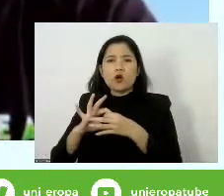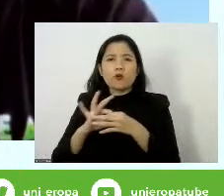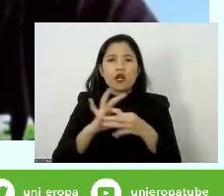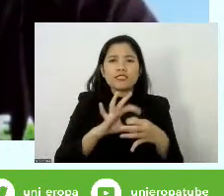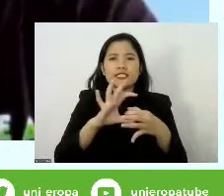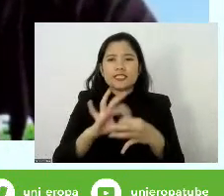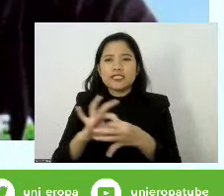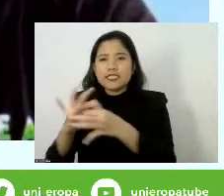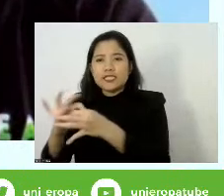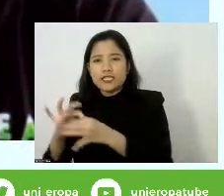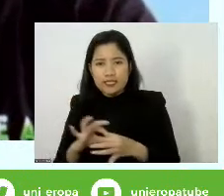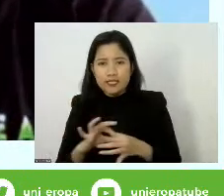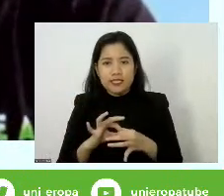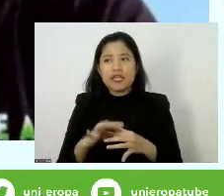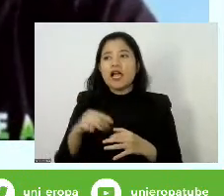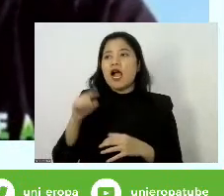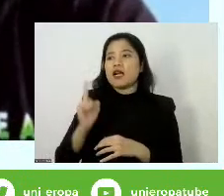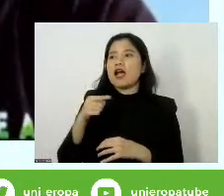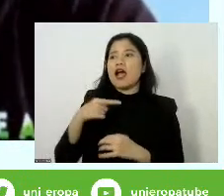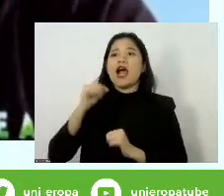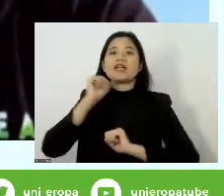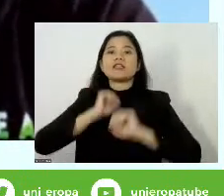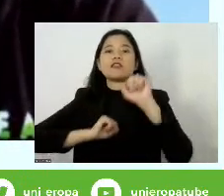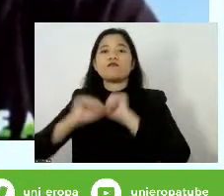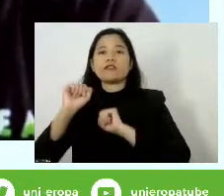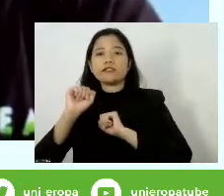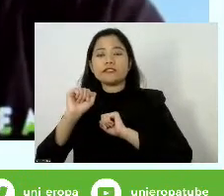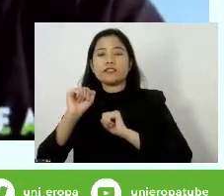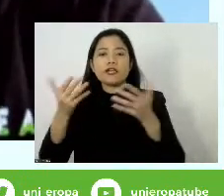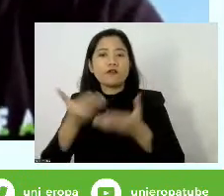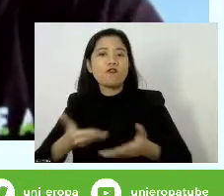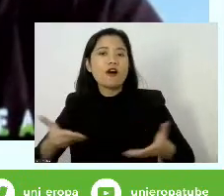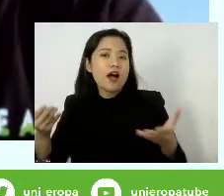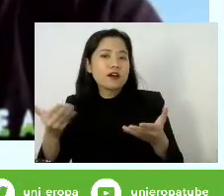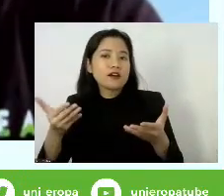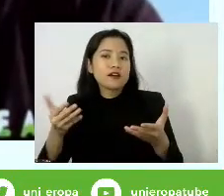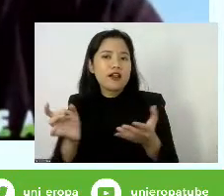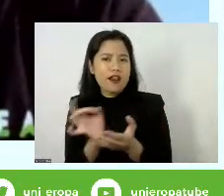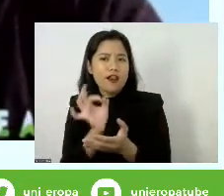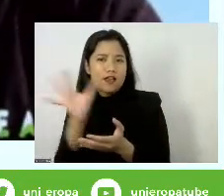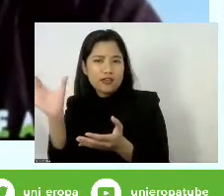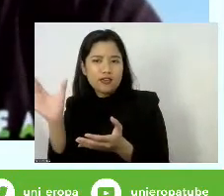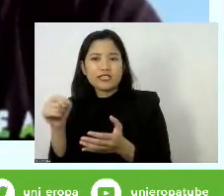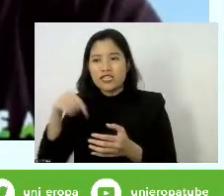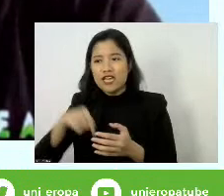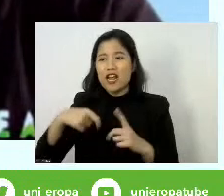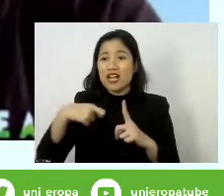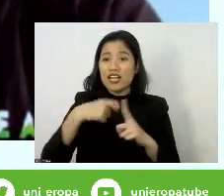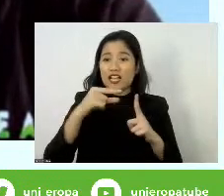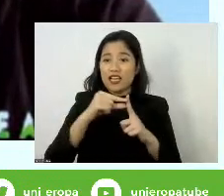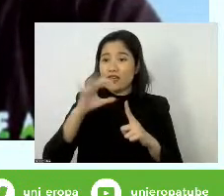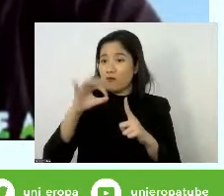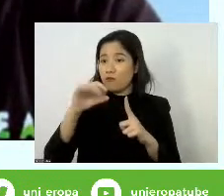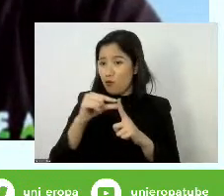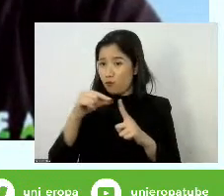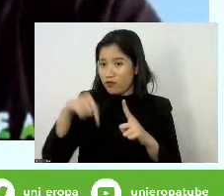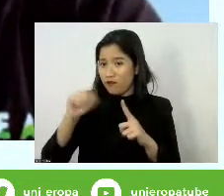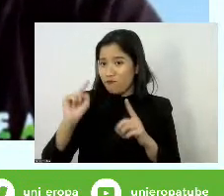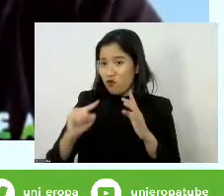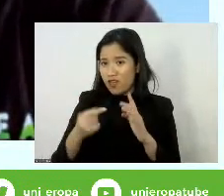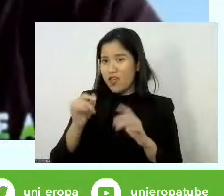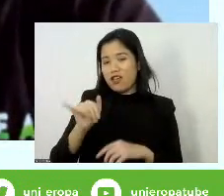yang di mana di luar aktivisme lingkungan sekarang Senang banget kayaknya kepo pudah mulai ya kepo pers itu